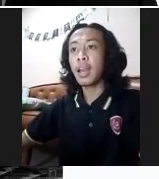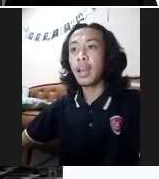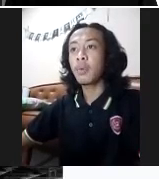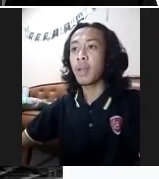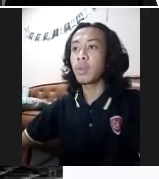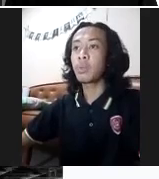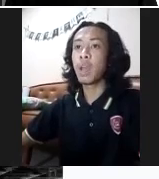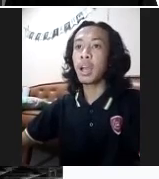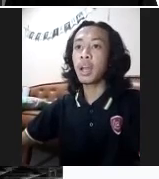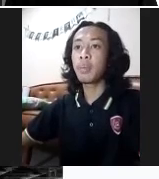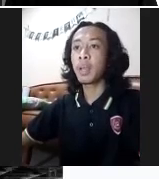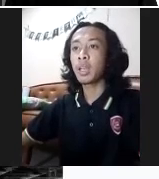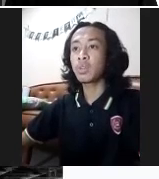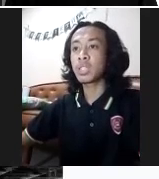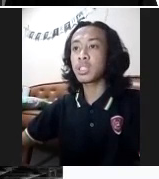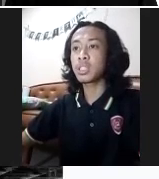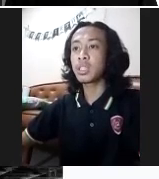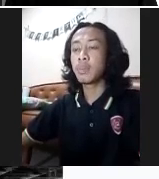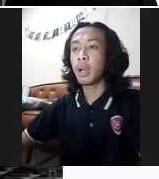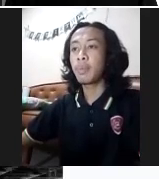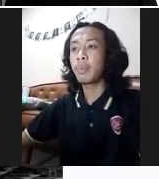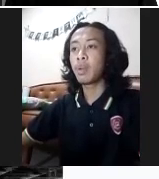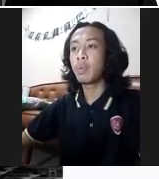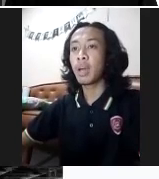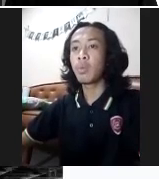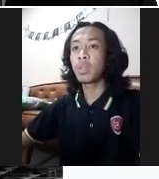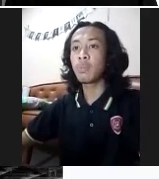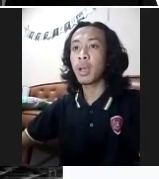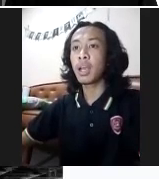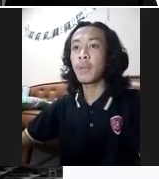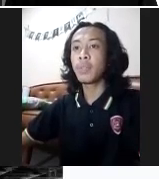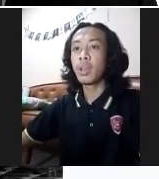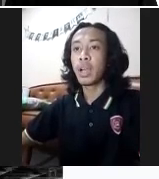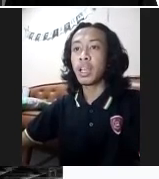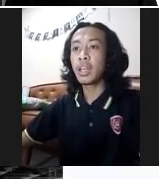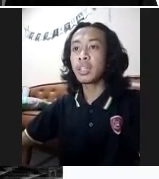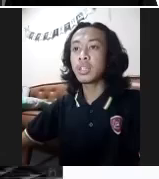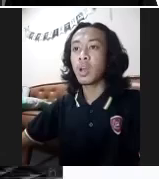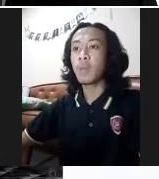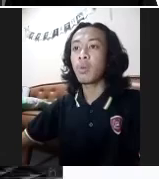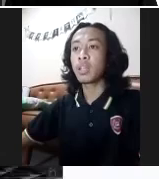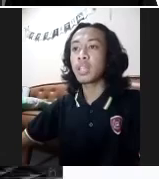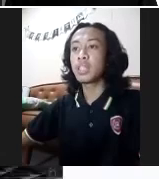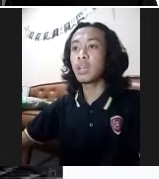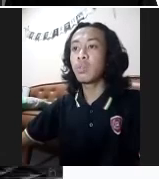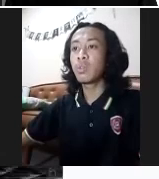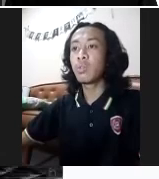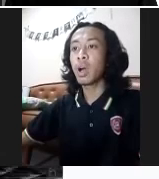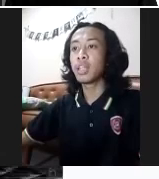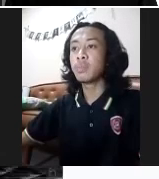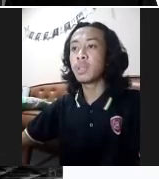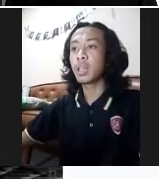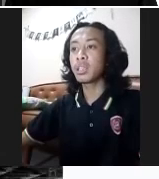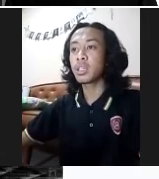penggunaan beton tulang dan memberikan konsep pada pavilion dengan mengutip gayanya di sekolah Paulistas dan